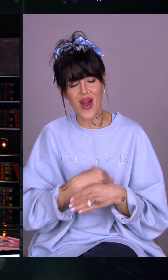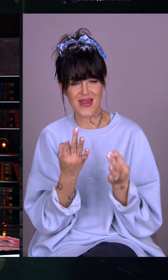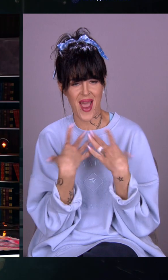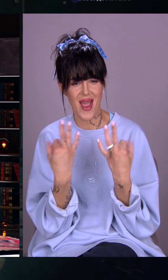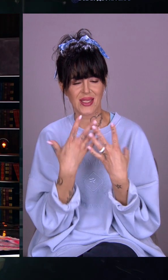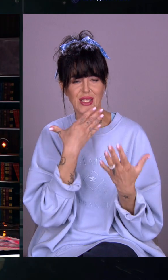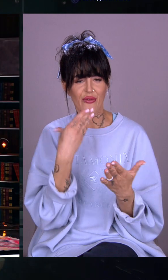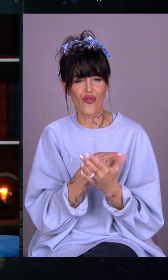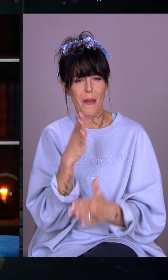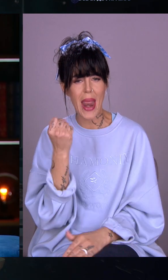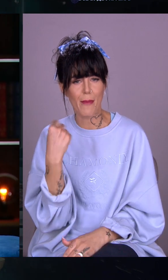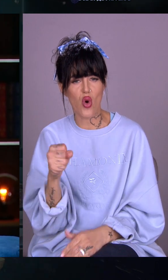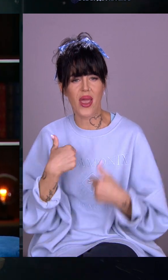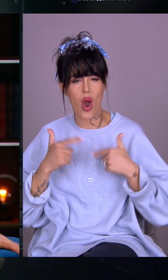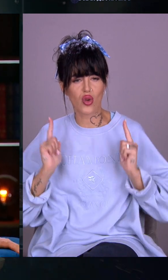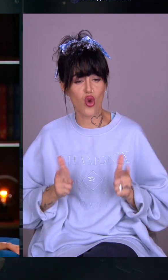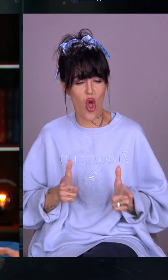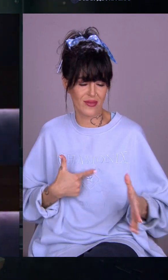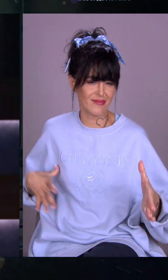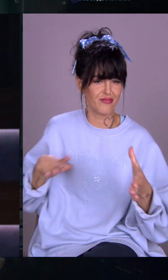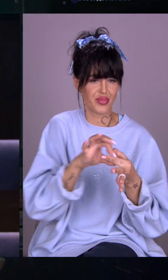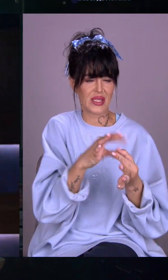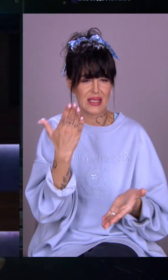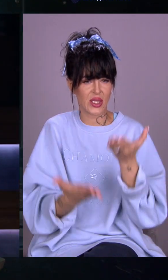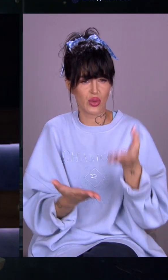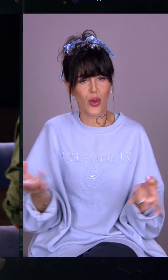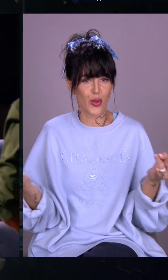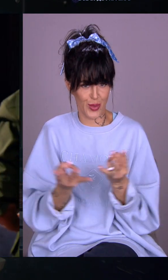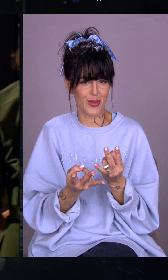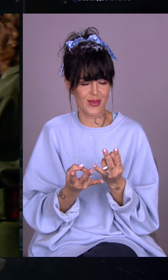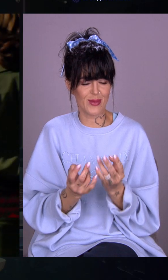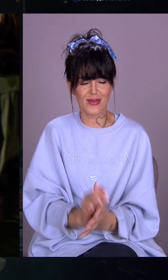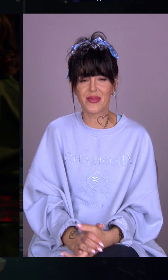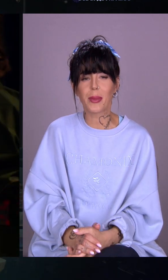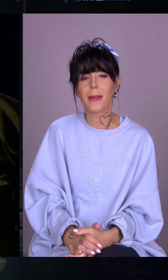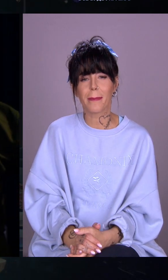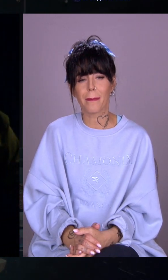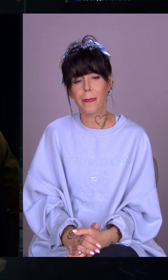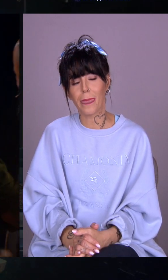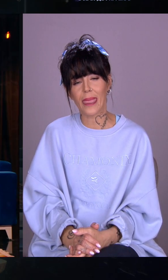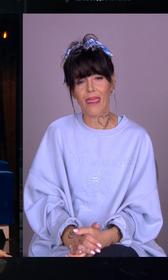Дякую. Я готова долучитись, якщо потрібно.